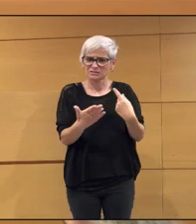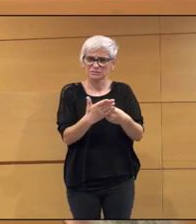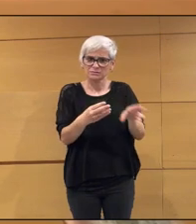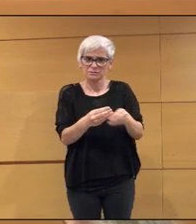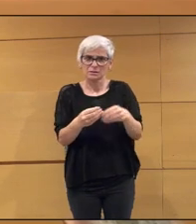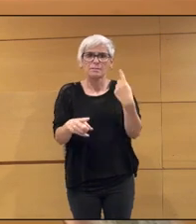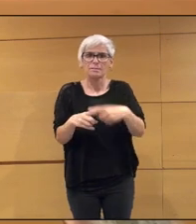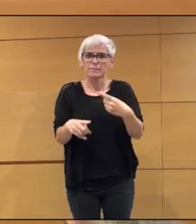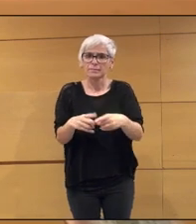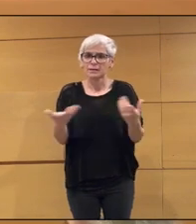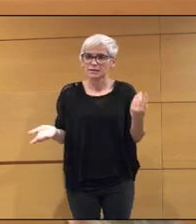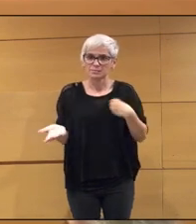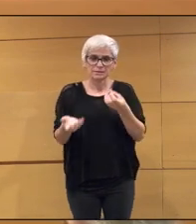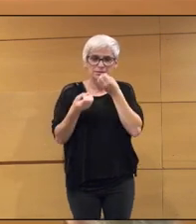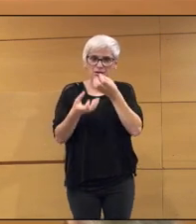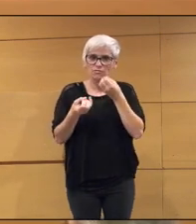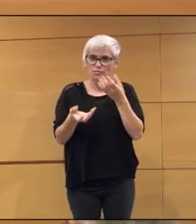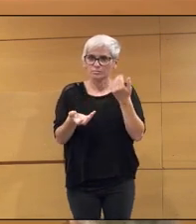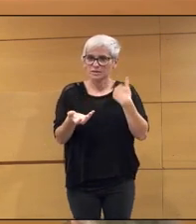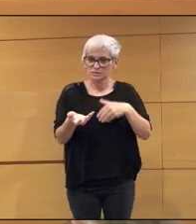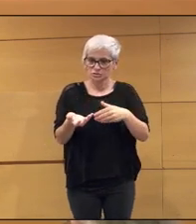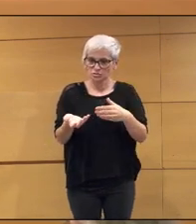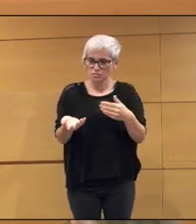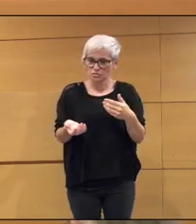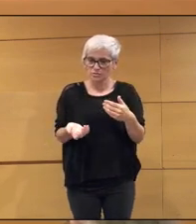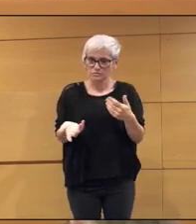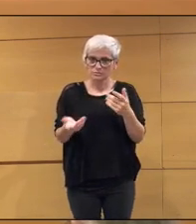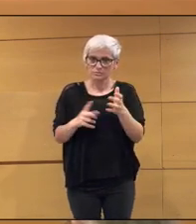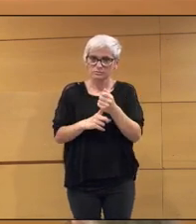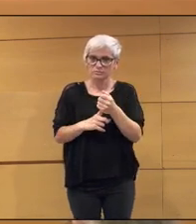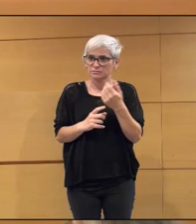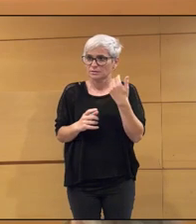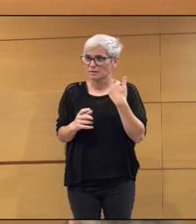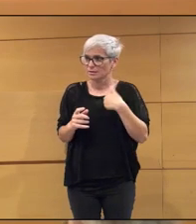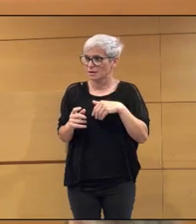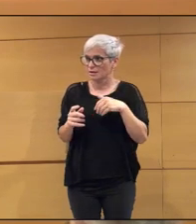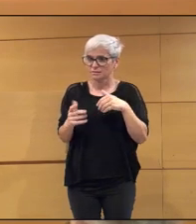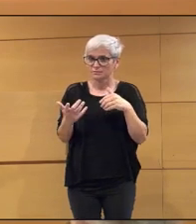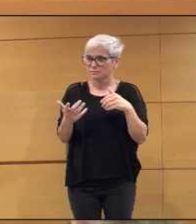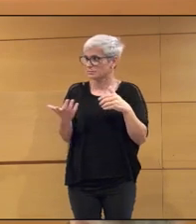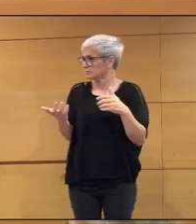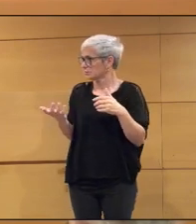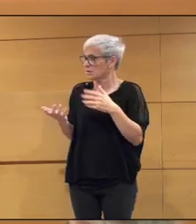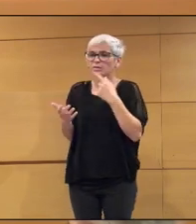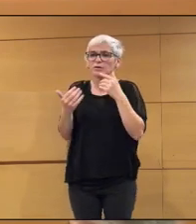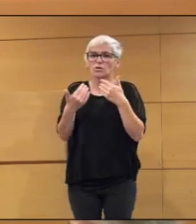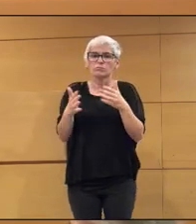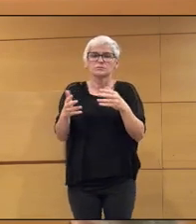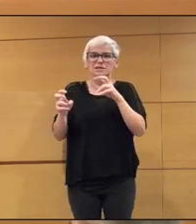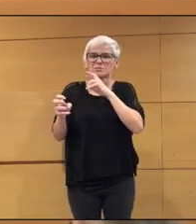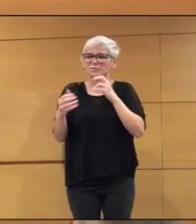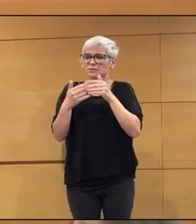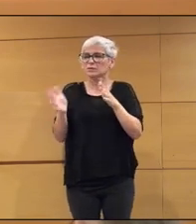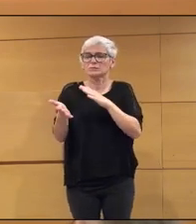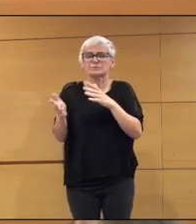La veracitat d'aquesta informació ja ens la dona el fet que ho estem penjant en una web institucional. Estic obrint un meló, perquè